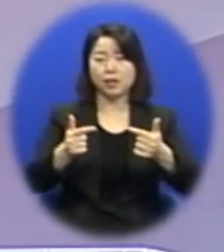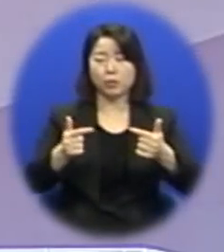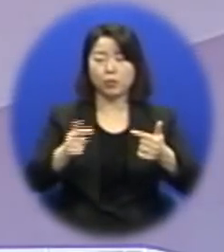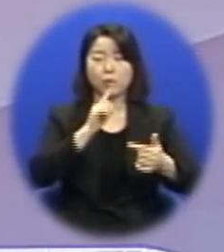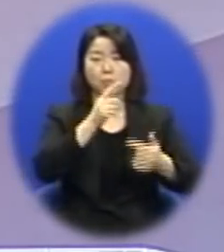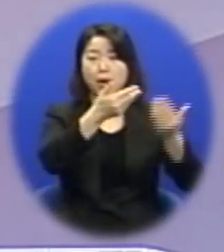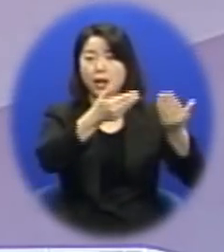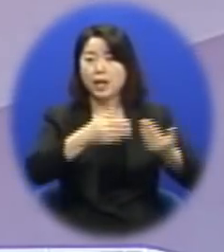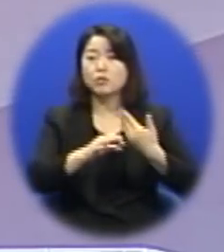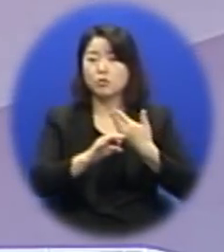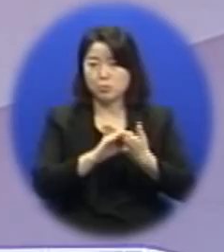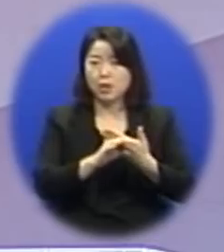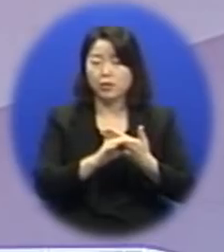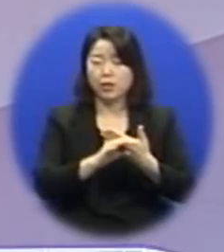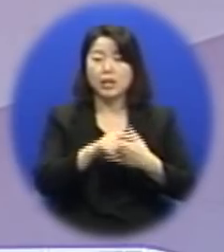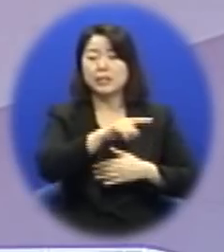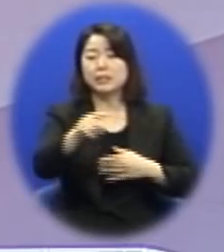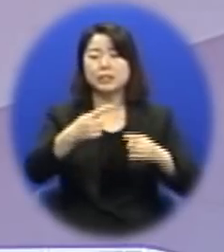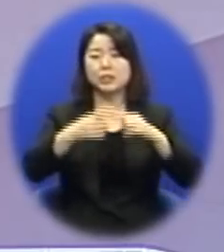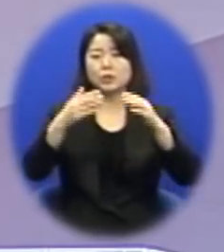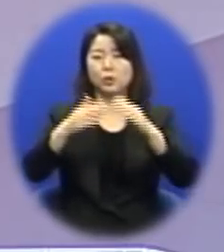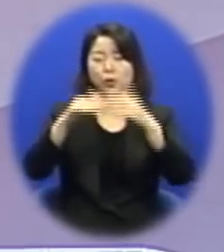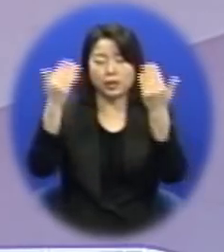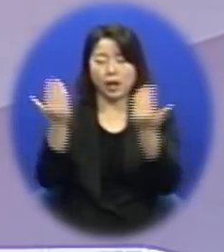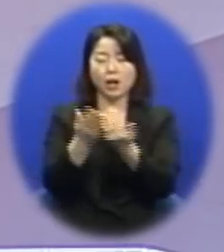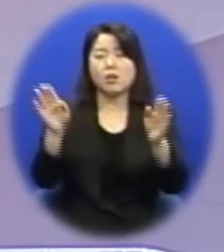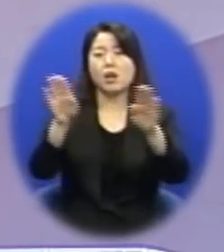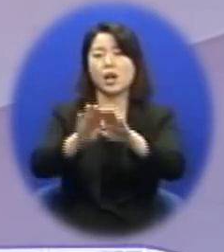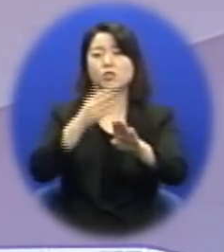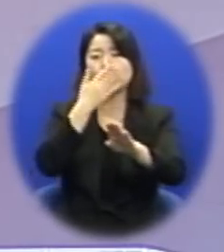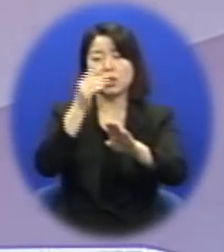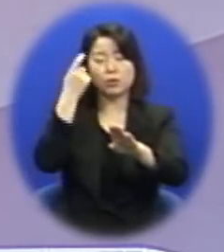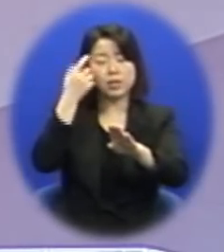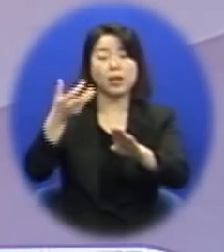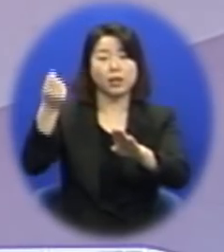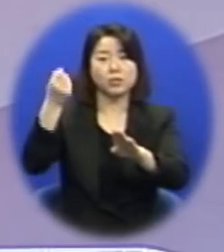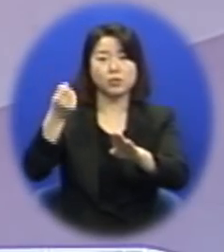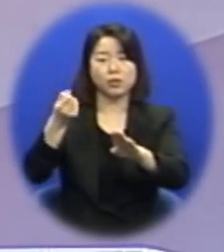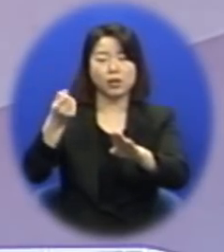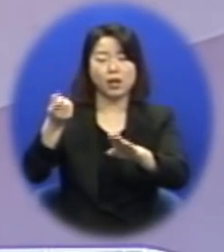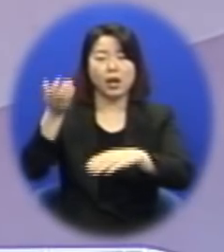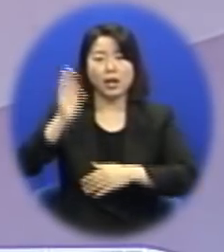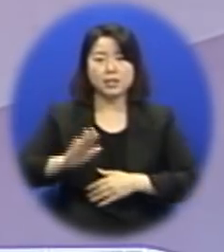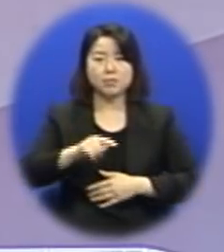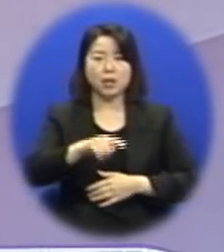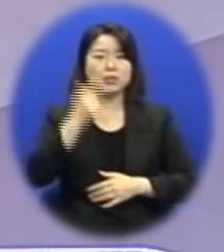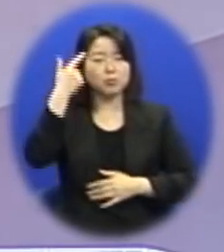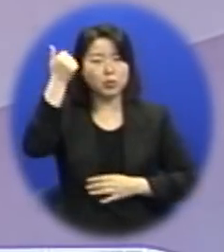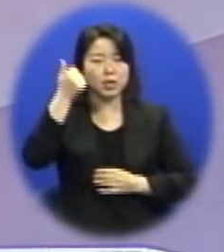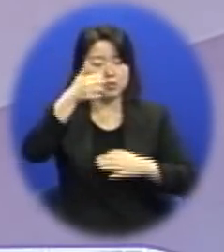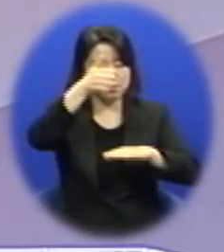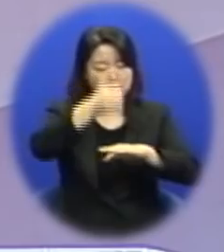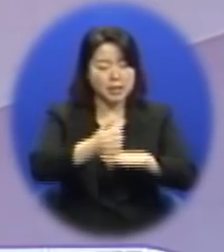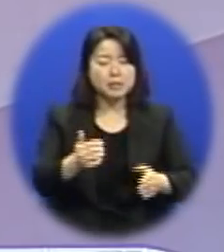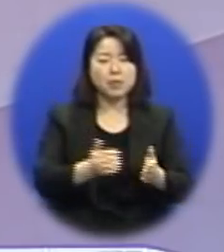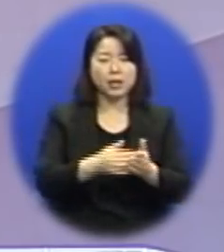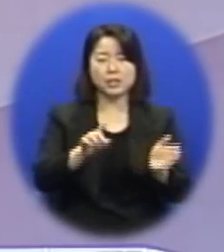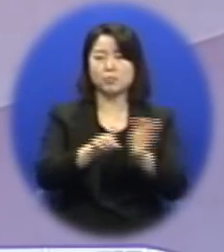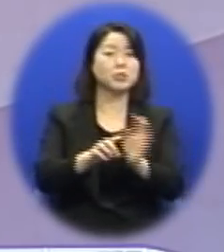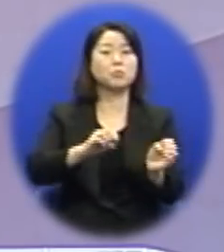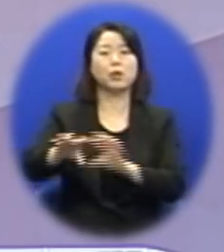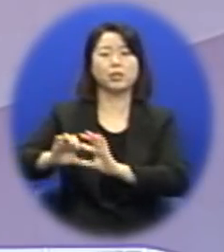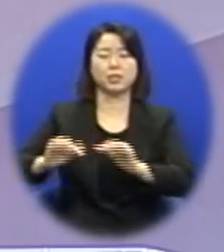수 있었다고 생각했 그나 그는 끝까지 믿음을 버리지 않았습니다 한번은 몇